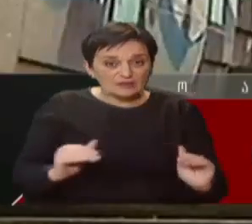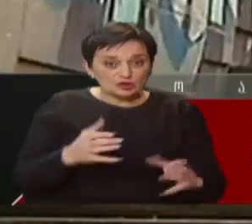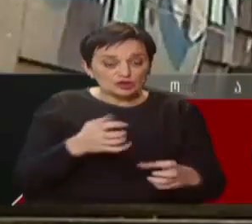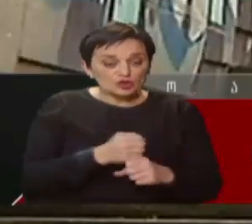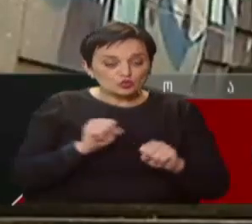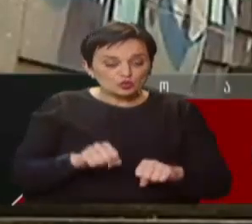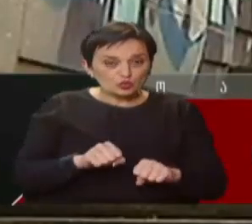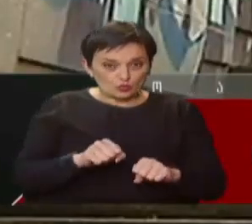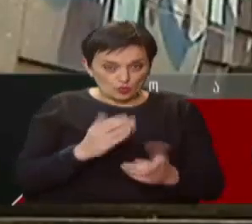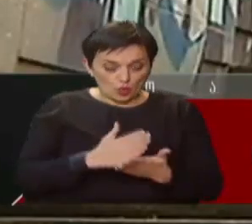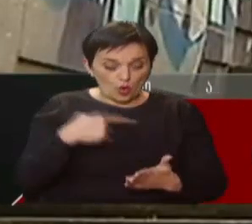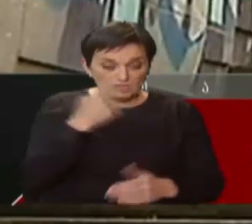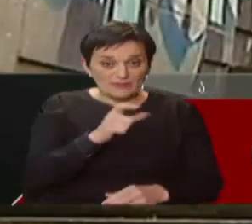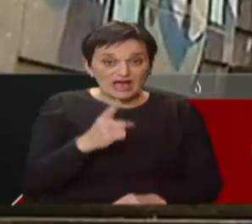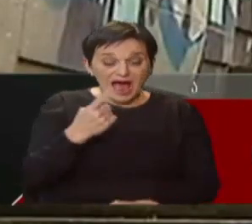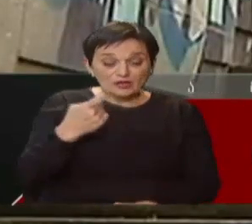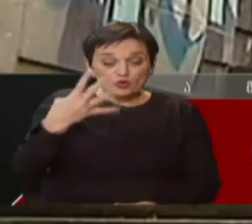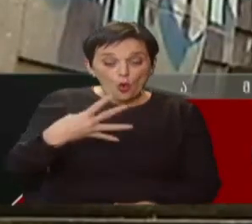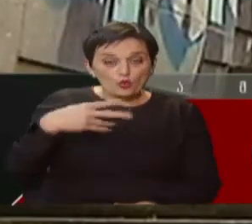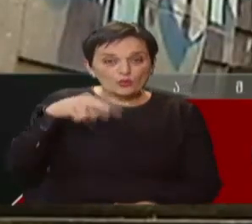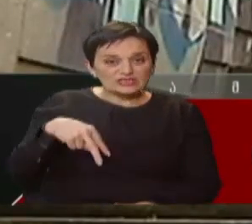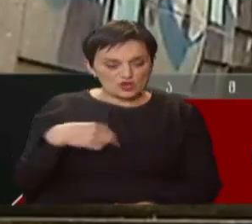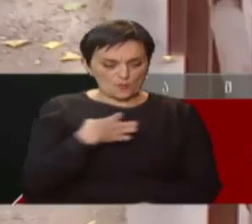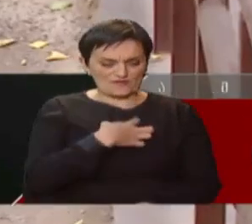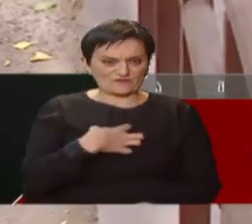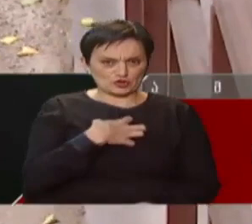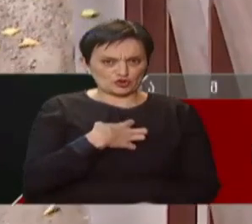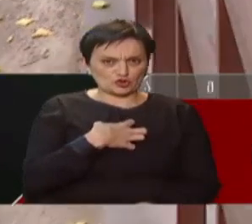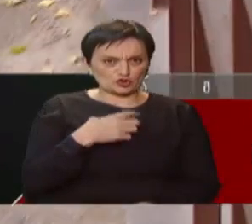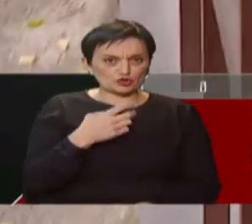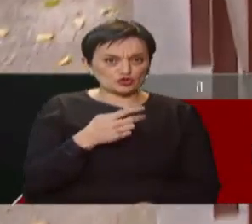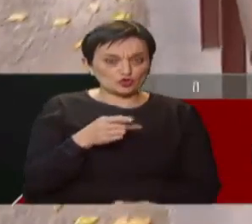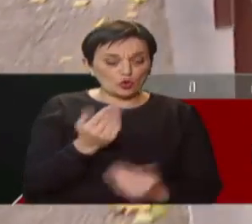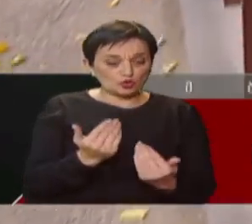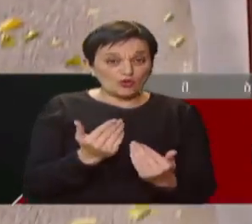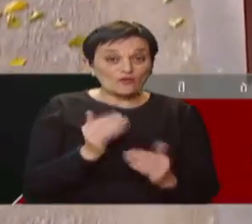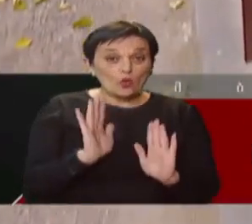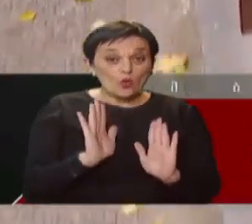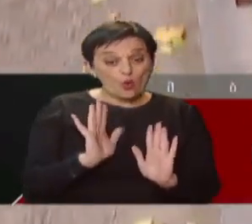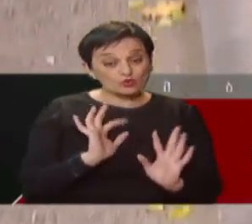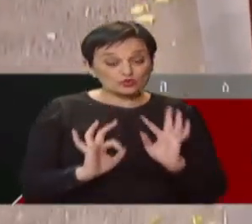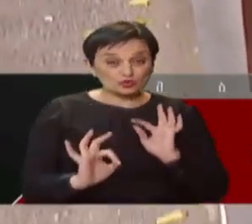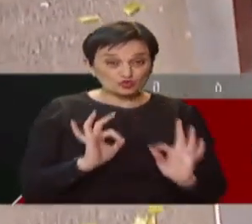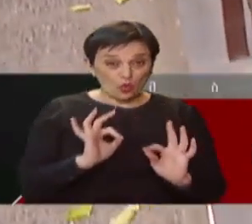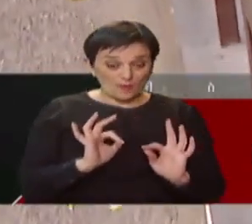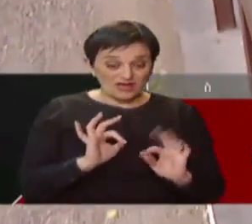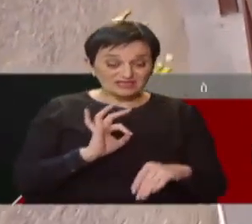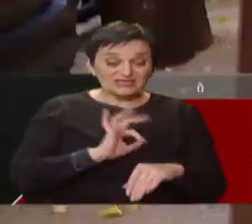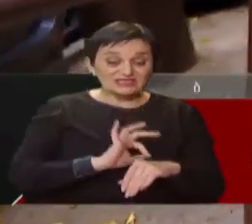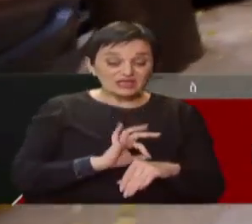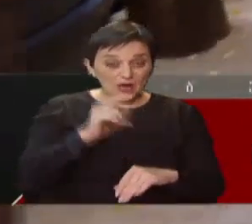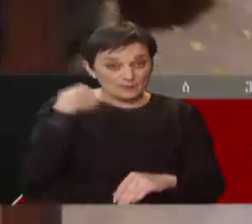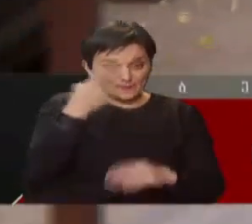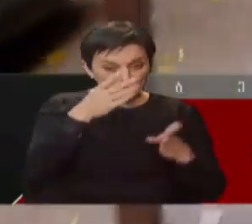პირებზე გაიცემა. 140 ლარია დადგენილი მნიშვნელოვნად გამოხატული შემთხვევებისთვის, ხოლო ზომიერად გამოხატული დაავადების